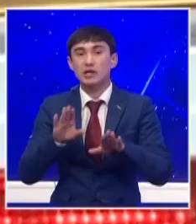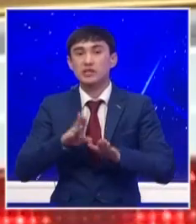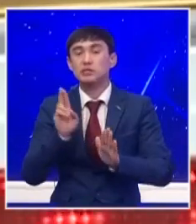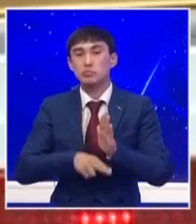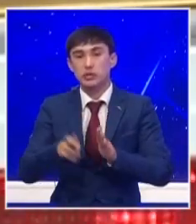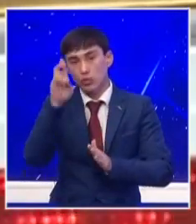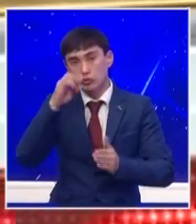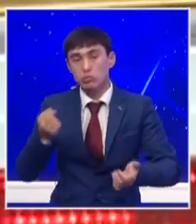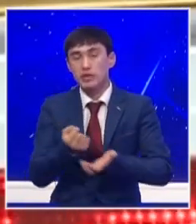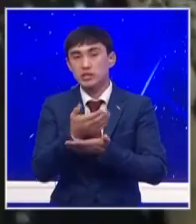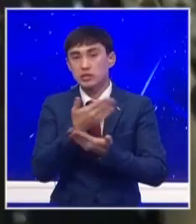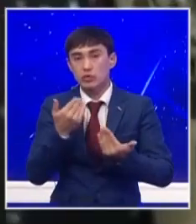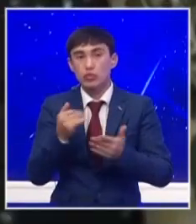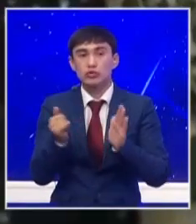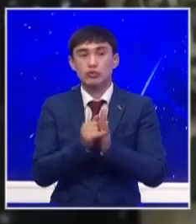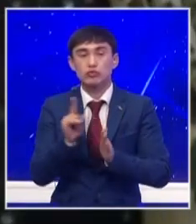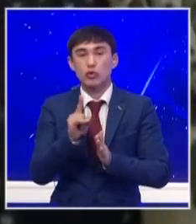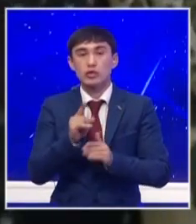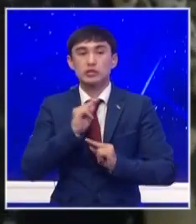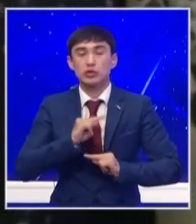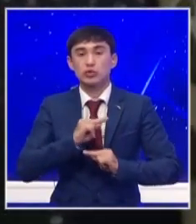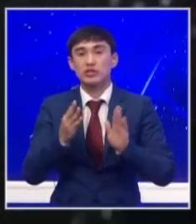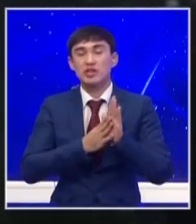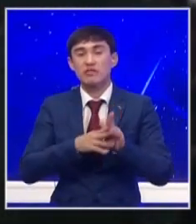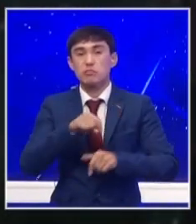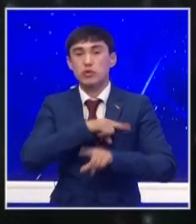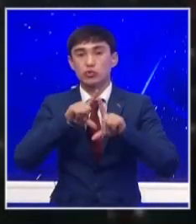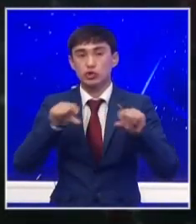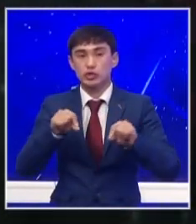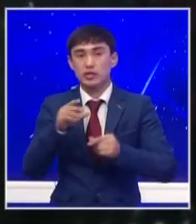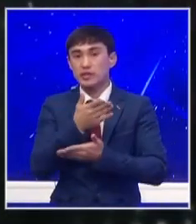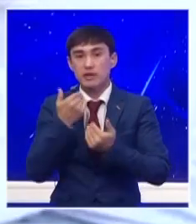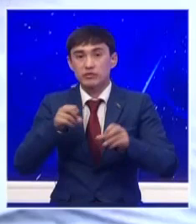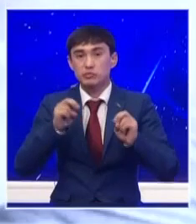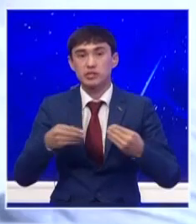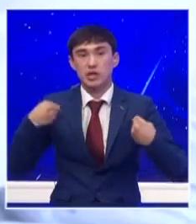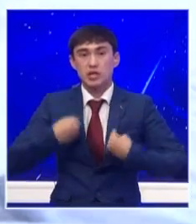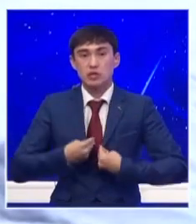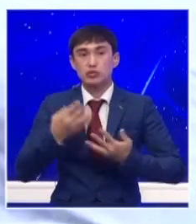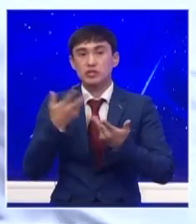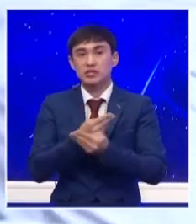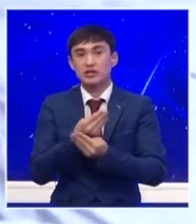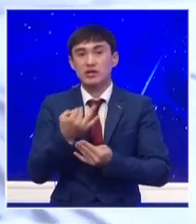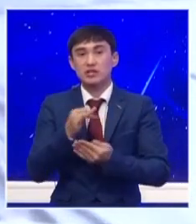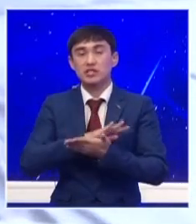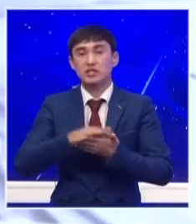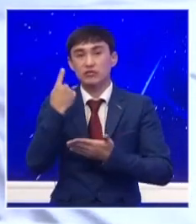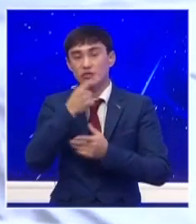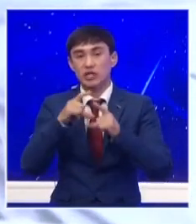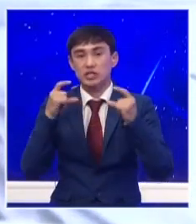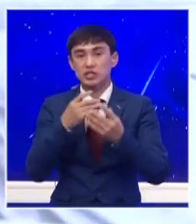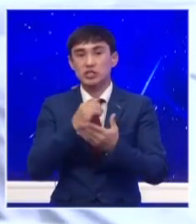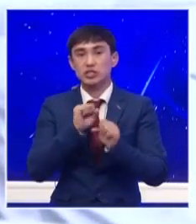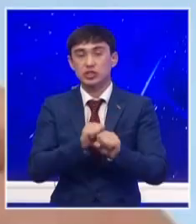без господдержки также установлено что сотрудники девяти мит учреждений не имели спецодежду и средства индивидуальной защиты